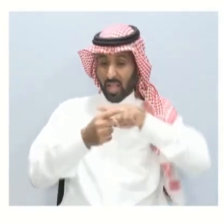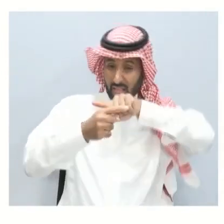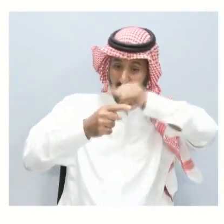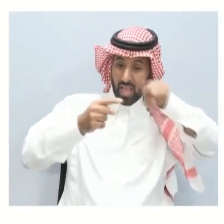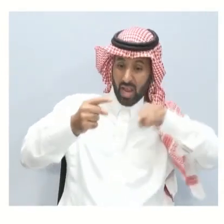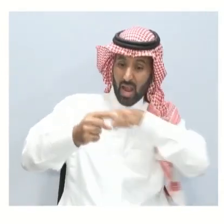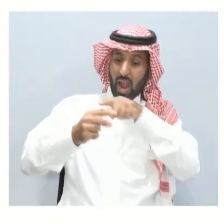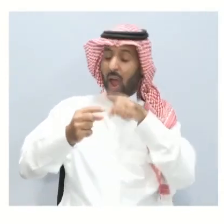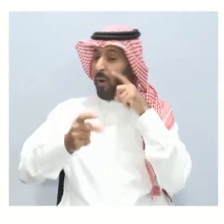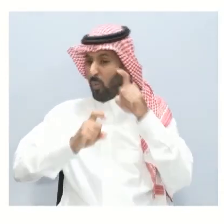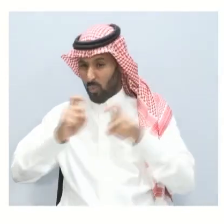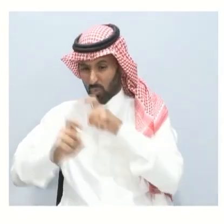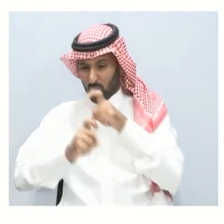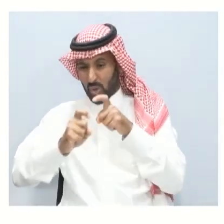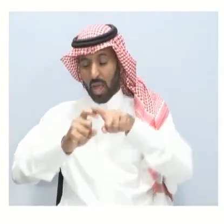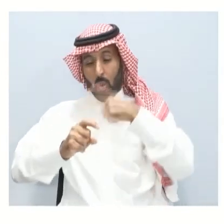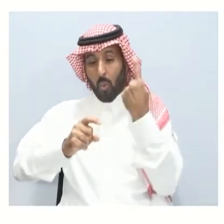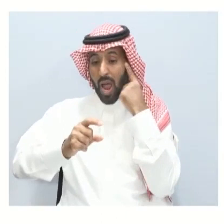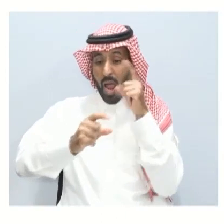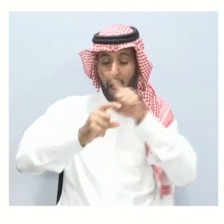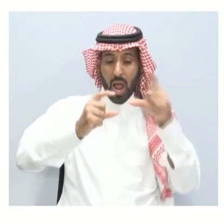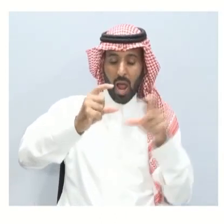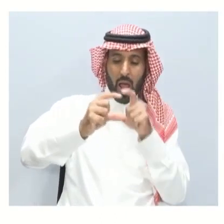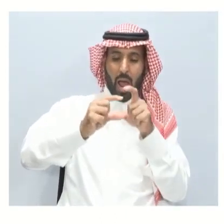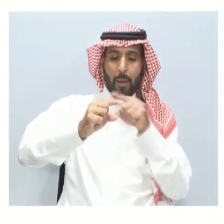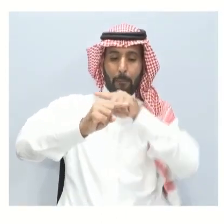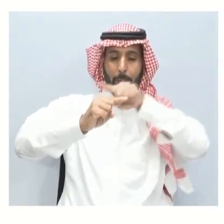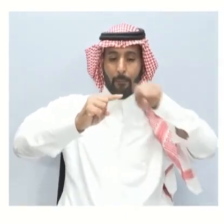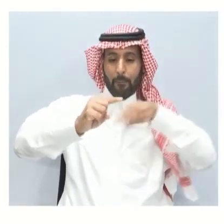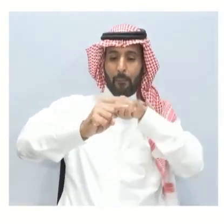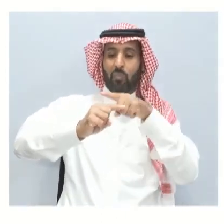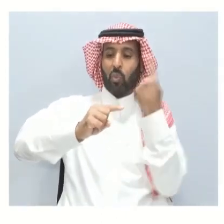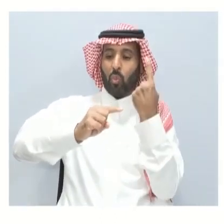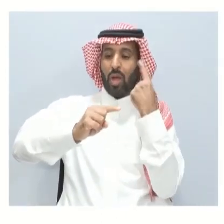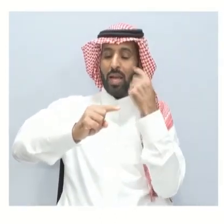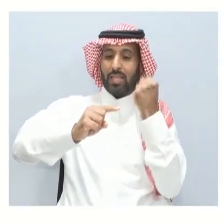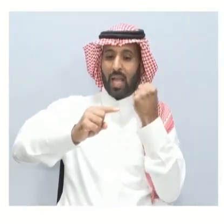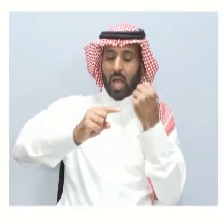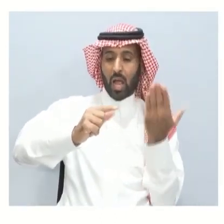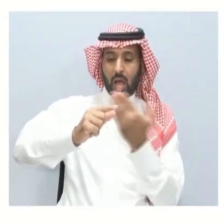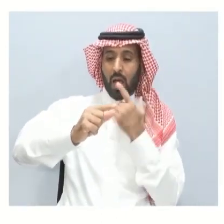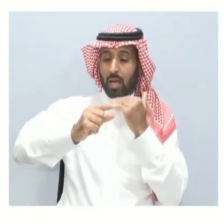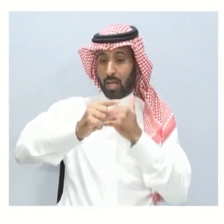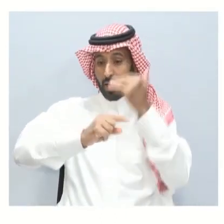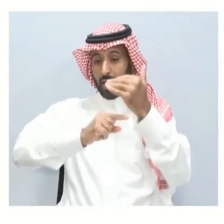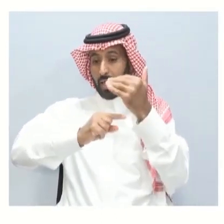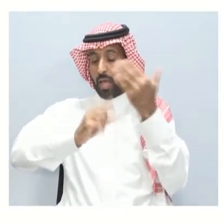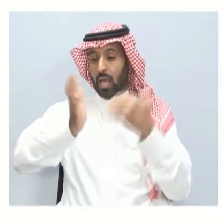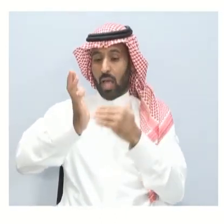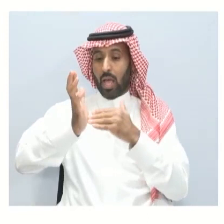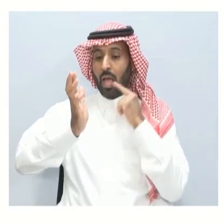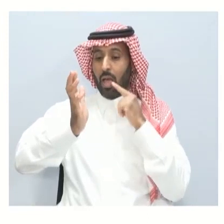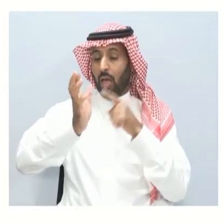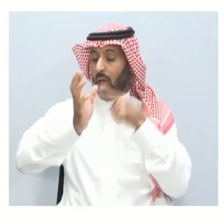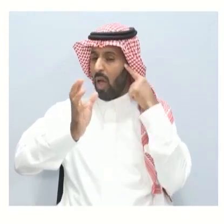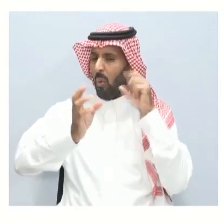هنا هنا يوجد الكترون تكافئ وهو موجود او الكترونات الموجوده في المستوى الطاقه الاخير هي التي